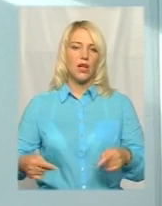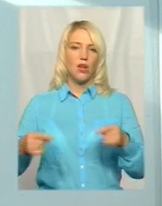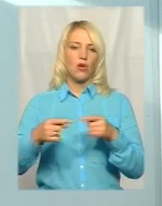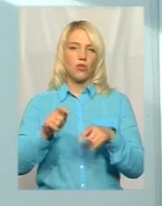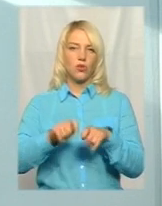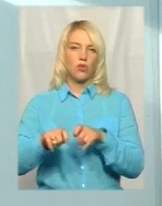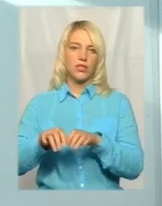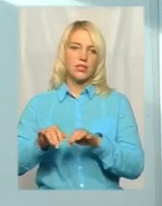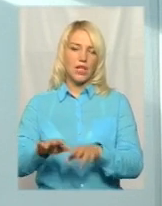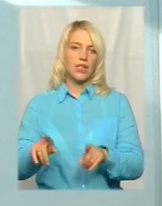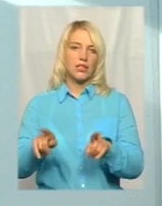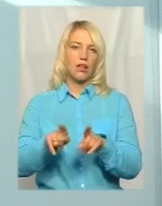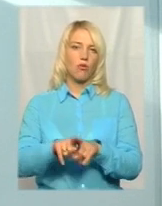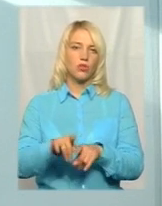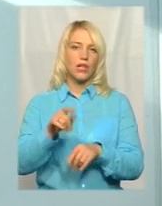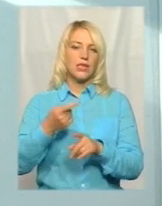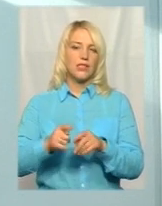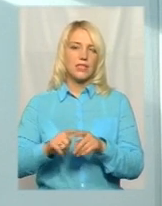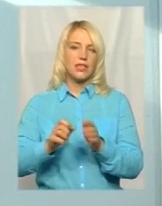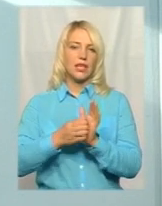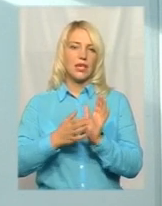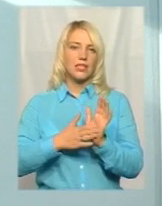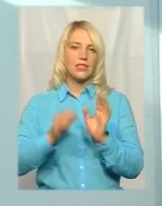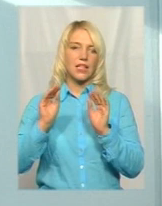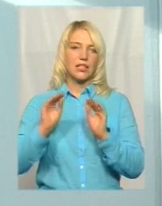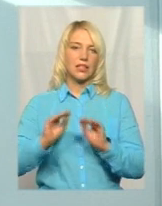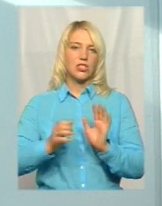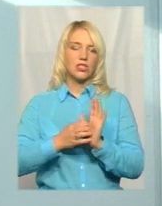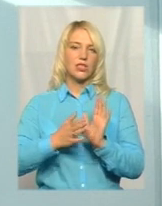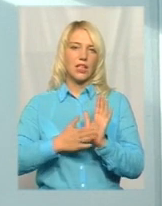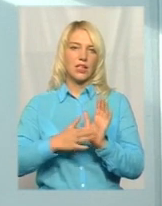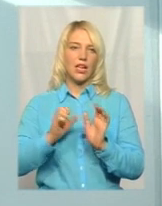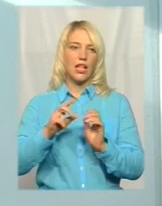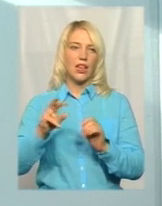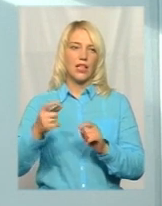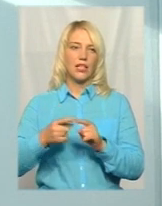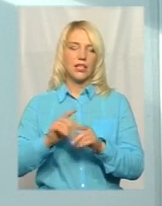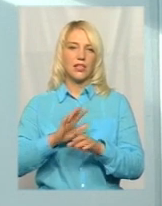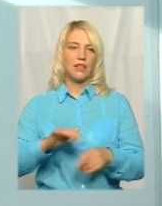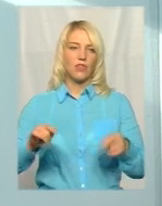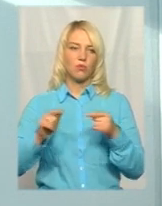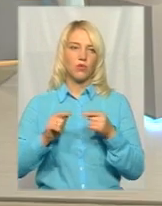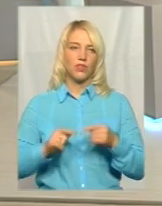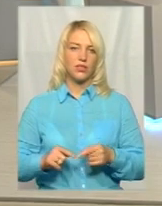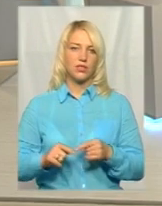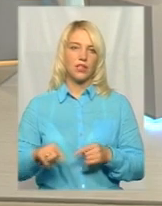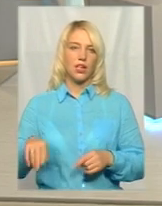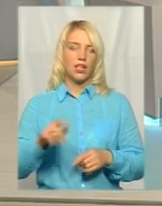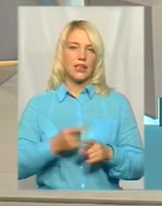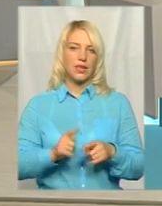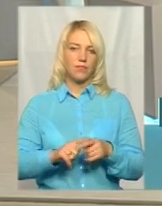захід. Також це дані, статистичні дані, а також їх невідповідність